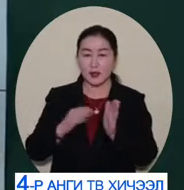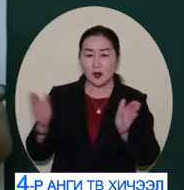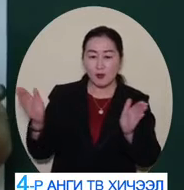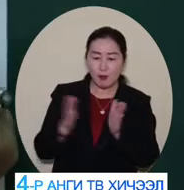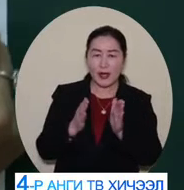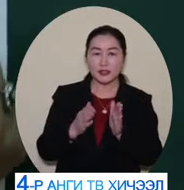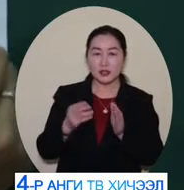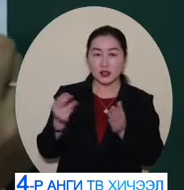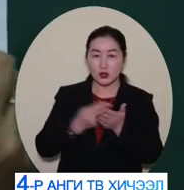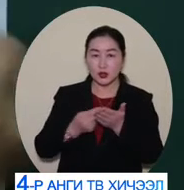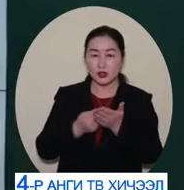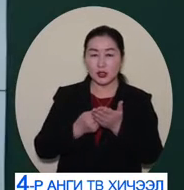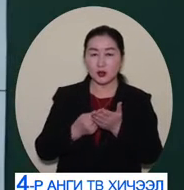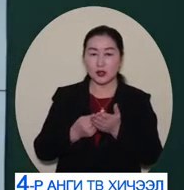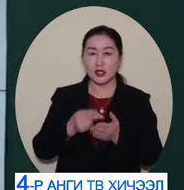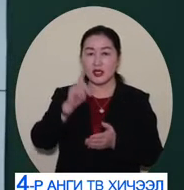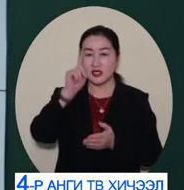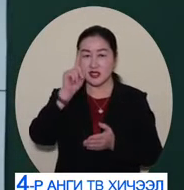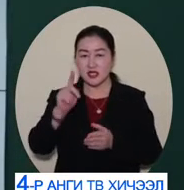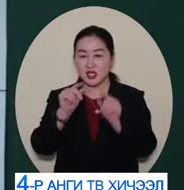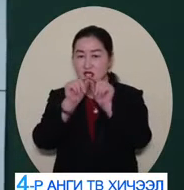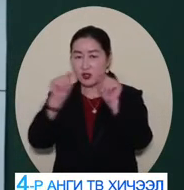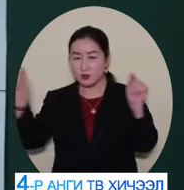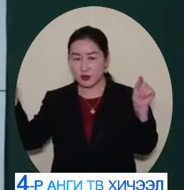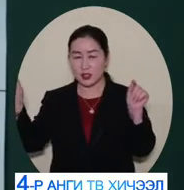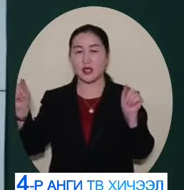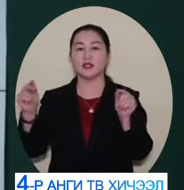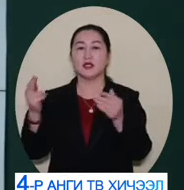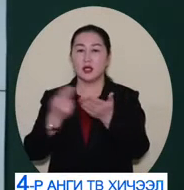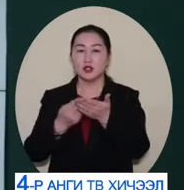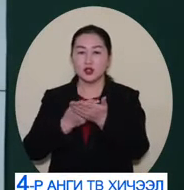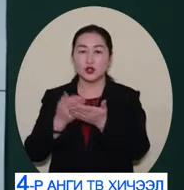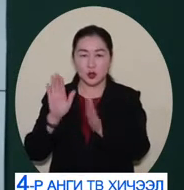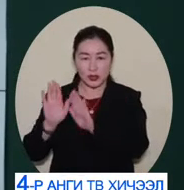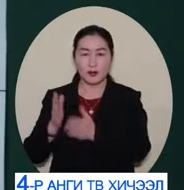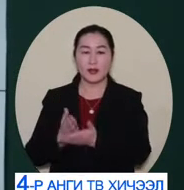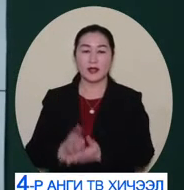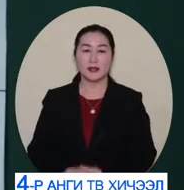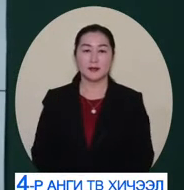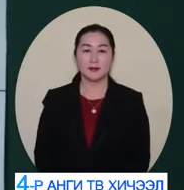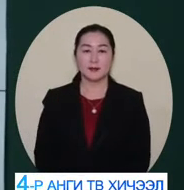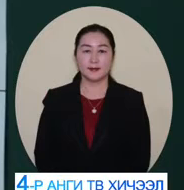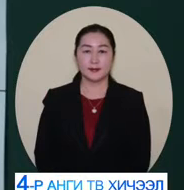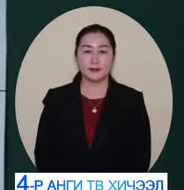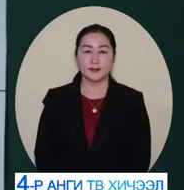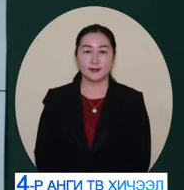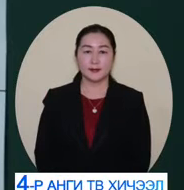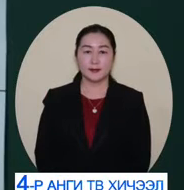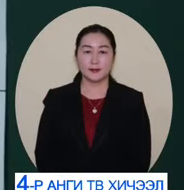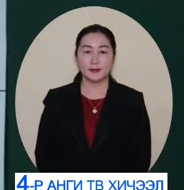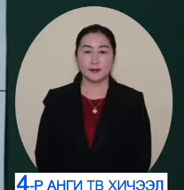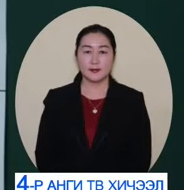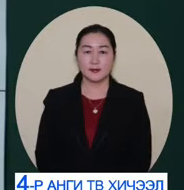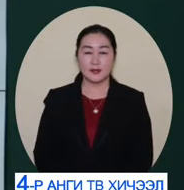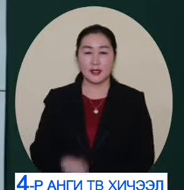60 метрийг багтаа зурсан байна. Хүүхдүүд ээ? 60 метрийг багтаа зурсан байна. А, харин арын ширээний найз